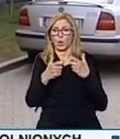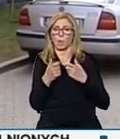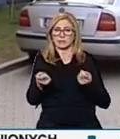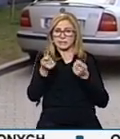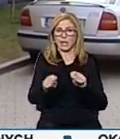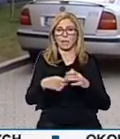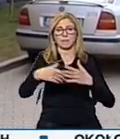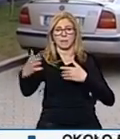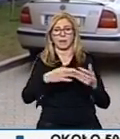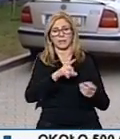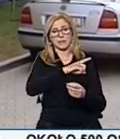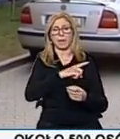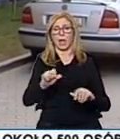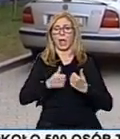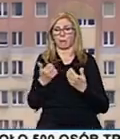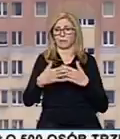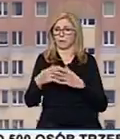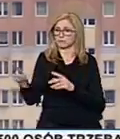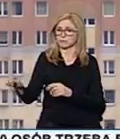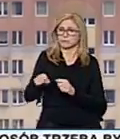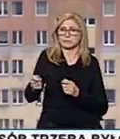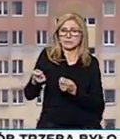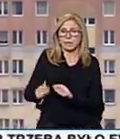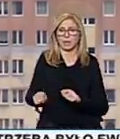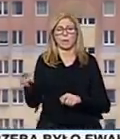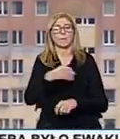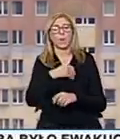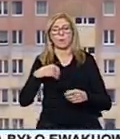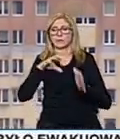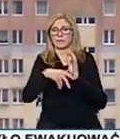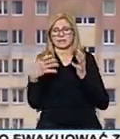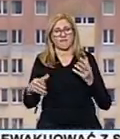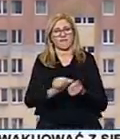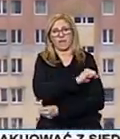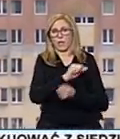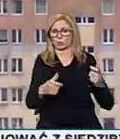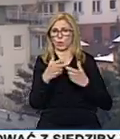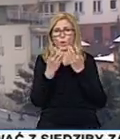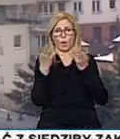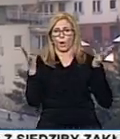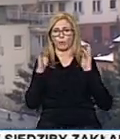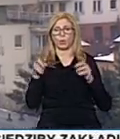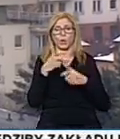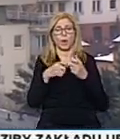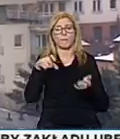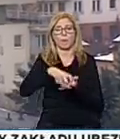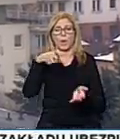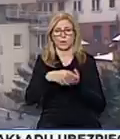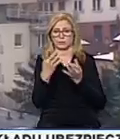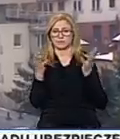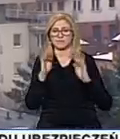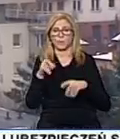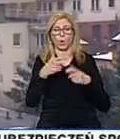zamykamy tą furtkę, dbamy o to, żeby była brama zamknięta. Polskie miasta chcą walczyć z izolacją społeczną i dzieleniem przestrzeni